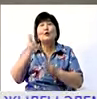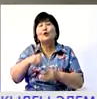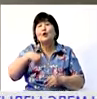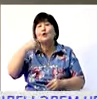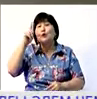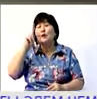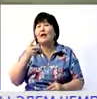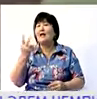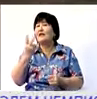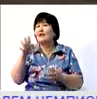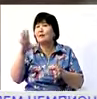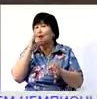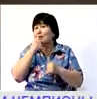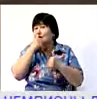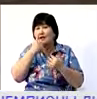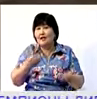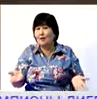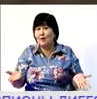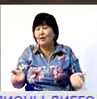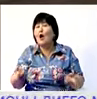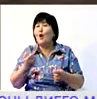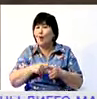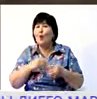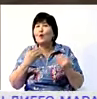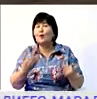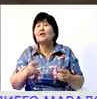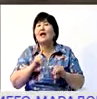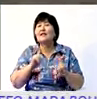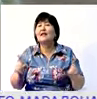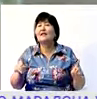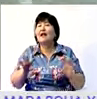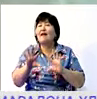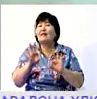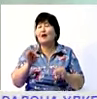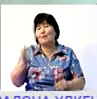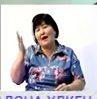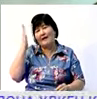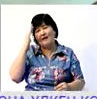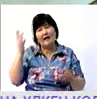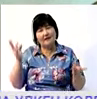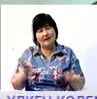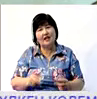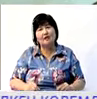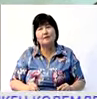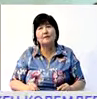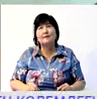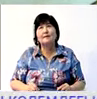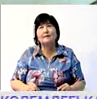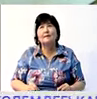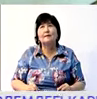сөйлете білу екінің бірінің қолынан келе бермейді. Ол үшін ерекше талғам мен талант керек.